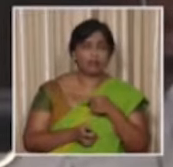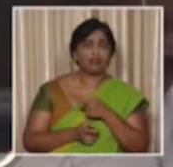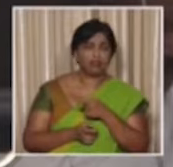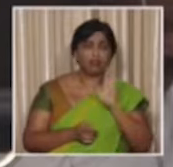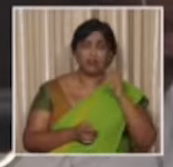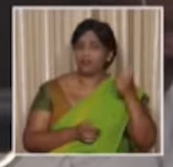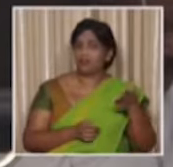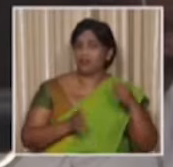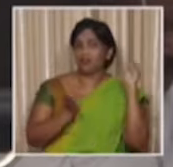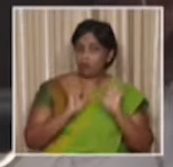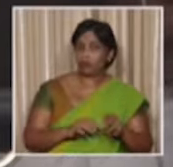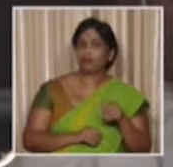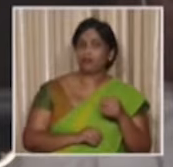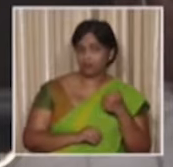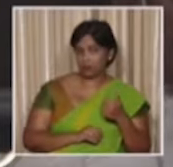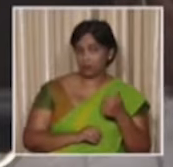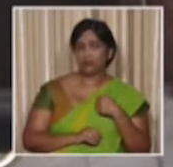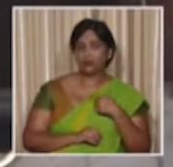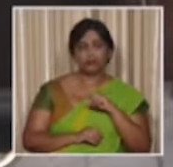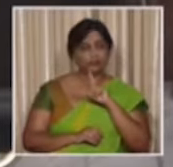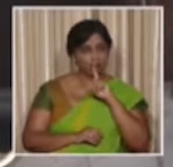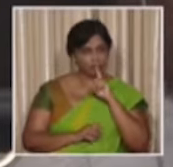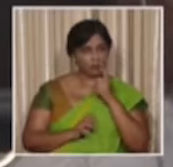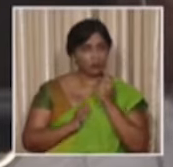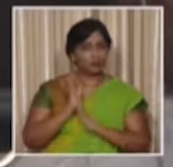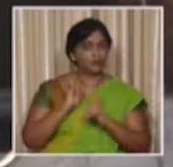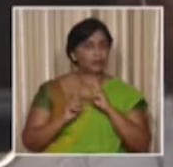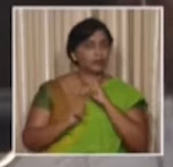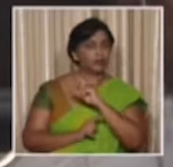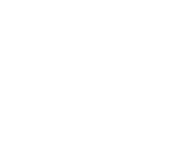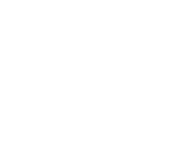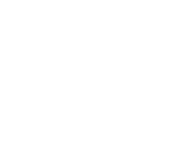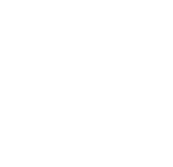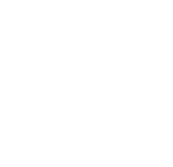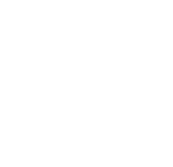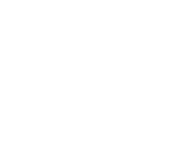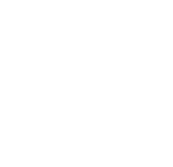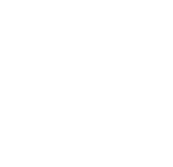සලකලා නොගහ ඉන්න පුළුවන් නම් හොඳයි කියන එක අපි මුදල් අමාත්‍යාංශයට යෝජනා කරා.